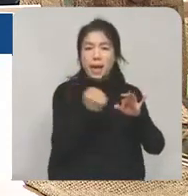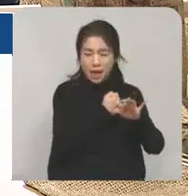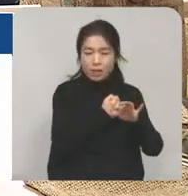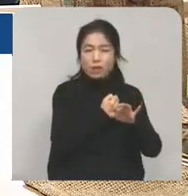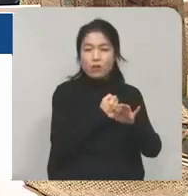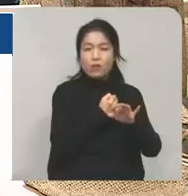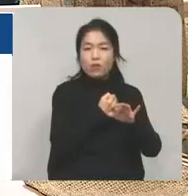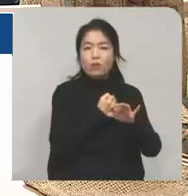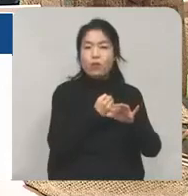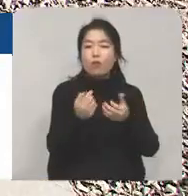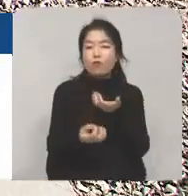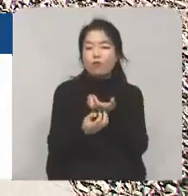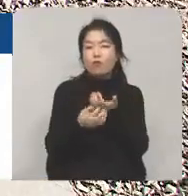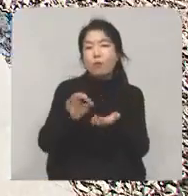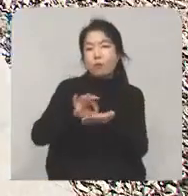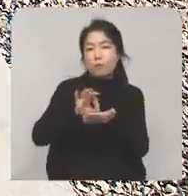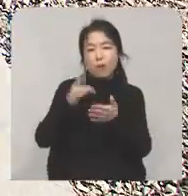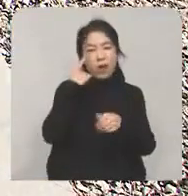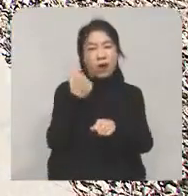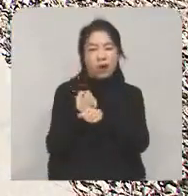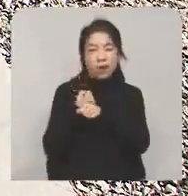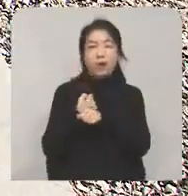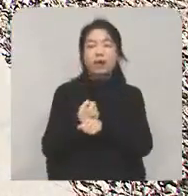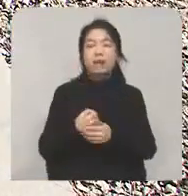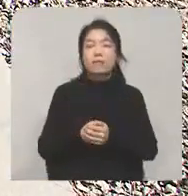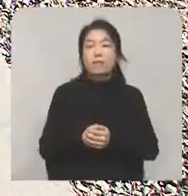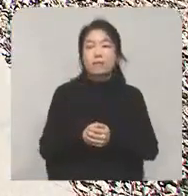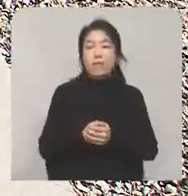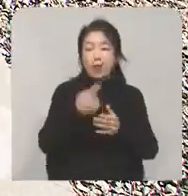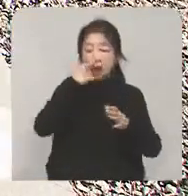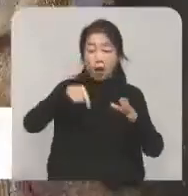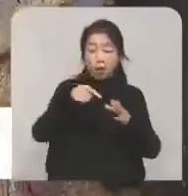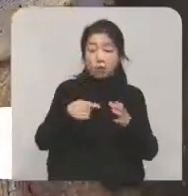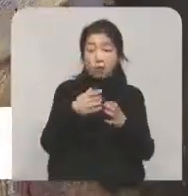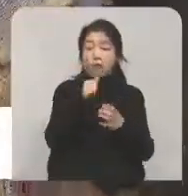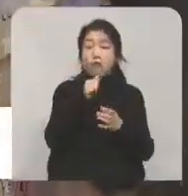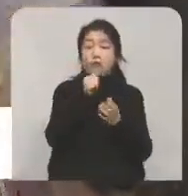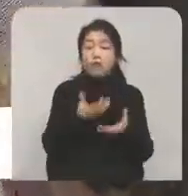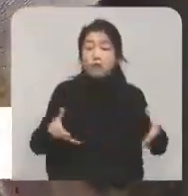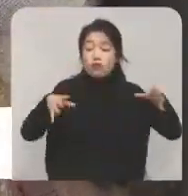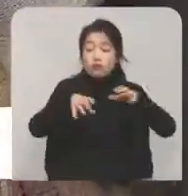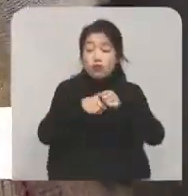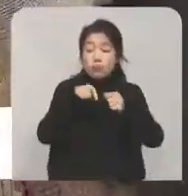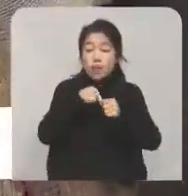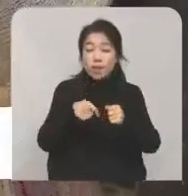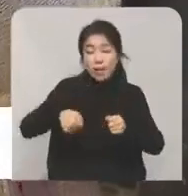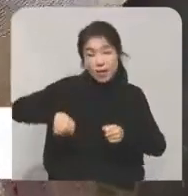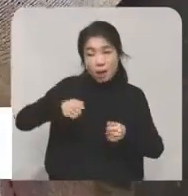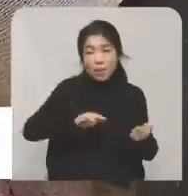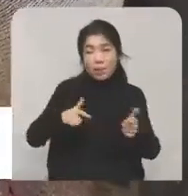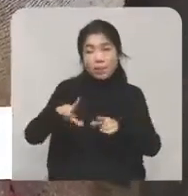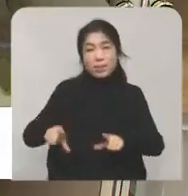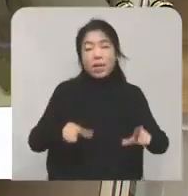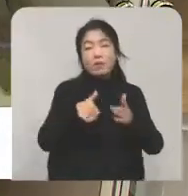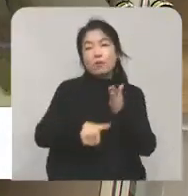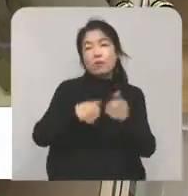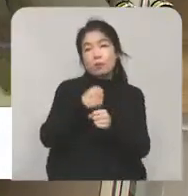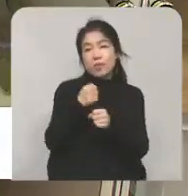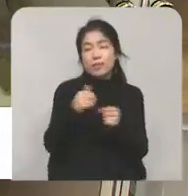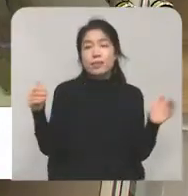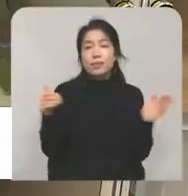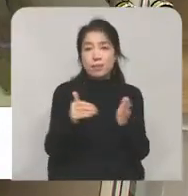펠레 20분에 개발을 했습니다 커피 원두를 담았던 마대자루 는 가방 등 생활 소품 으로 변신했습니다